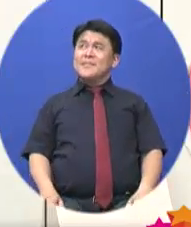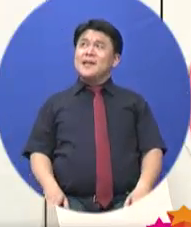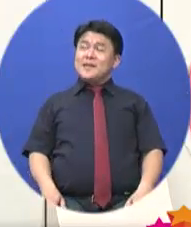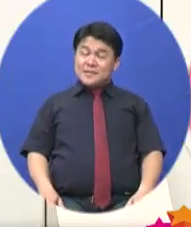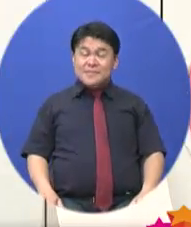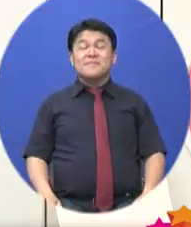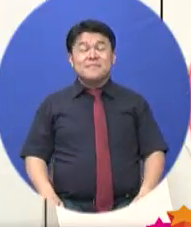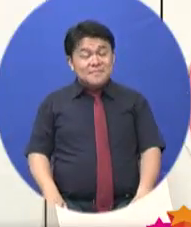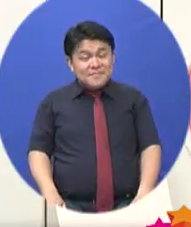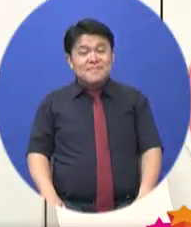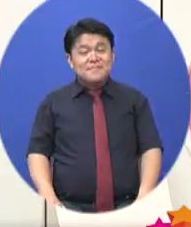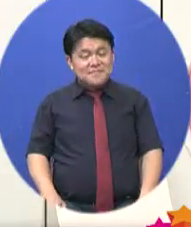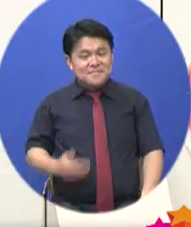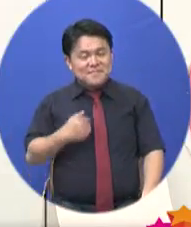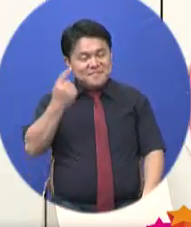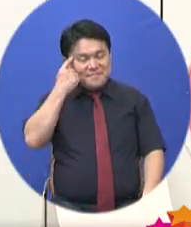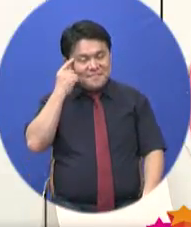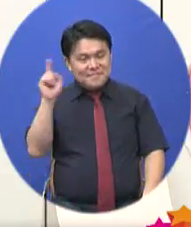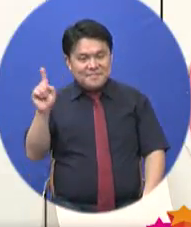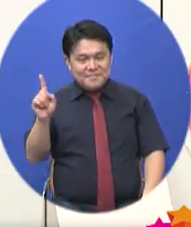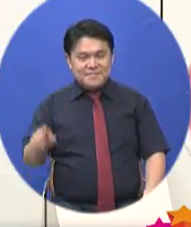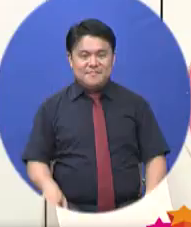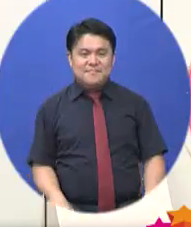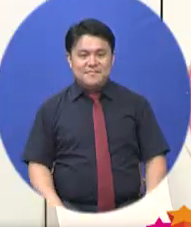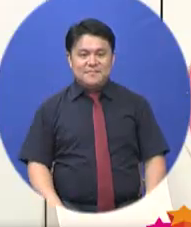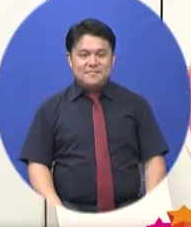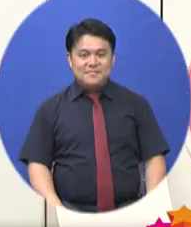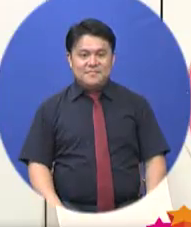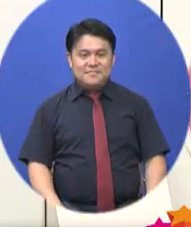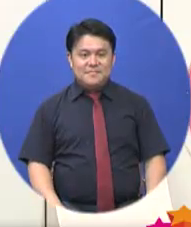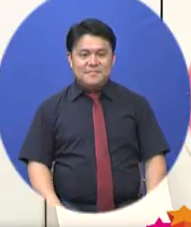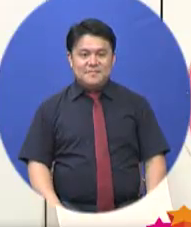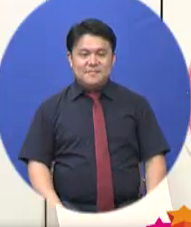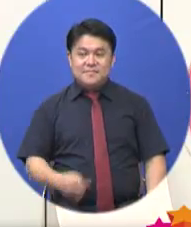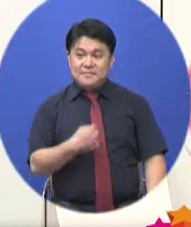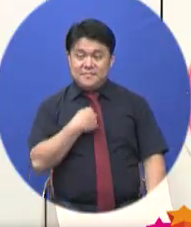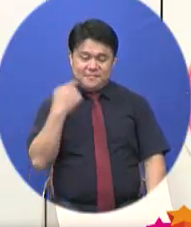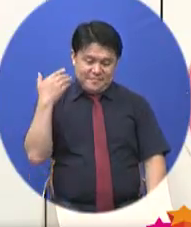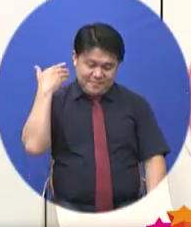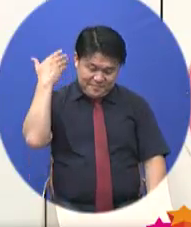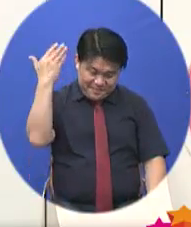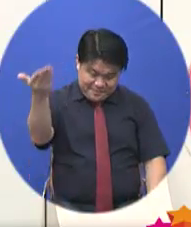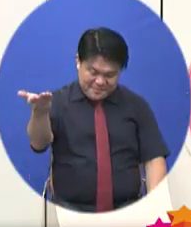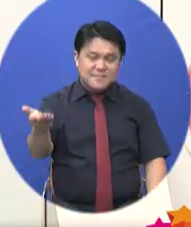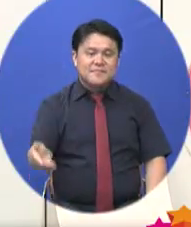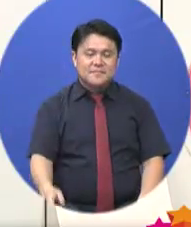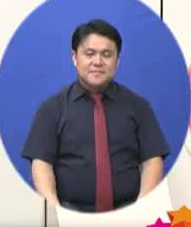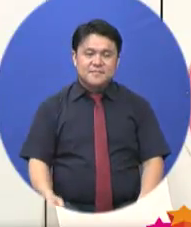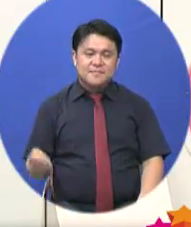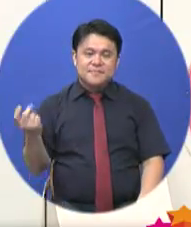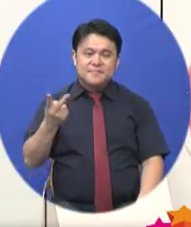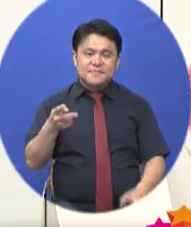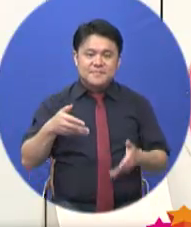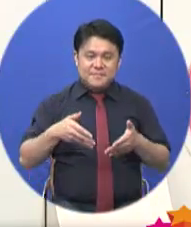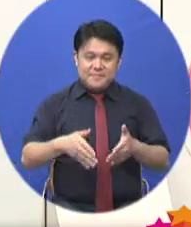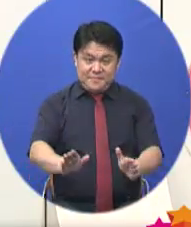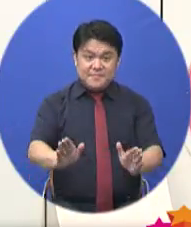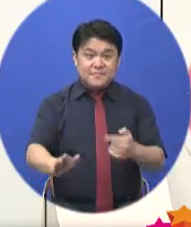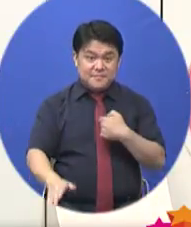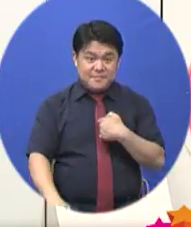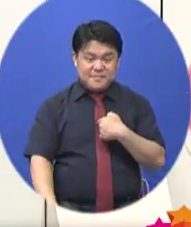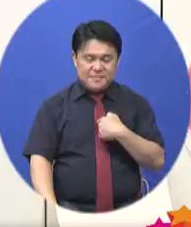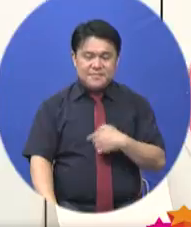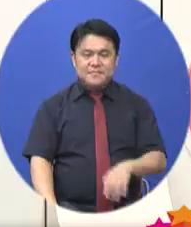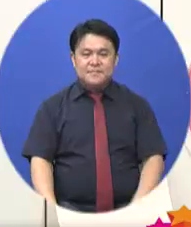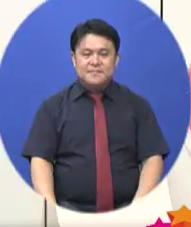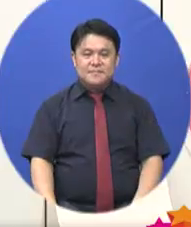언제건 저는 그런 생각을 합니다. 네. 이 제가 이 다음에 다시 세상에 태어나더라도 네,